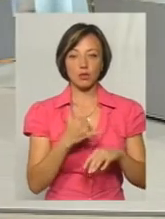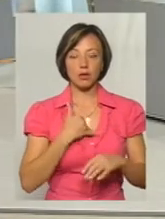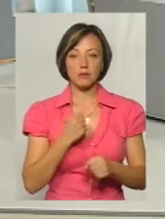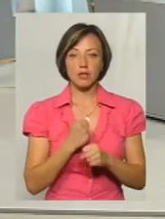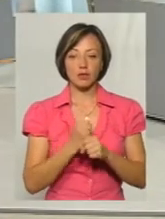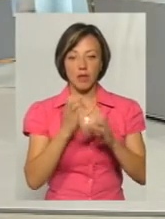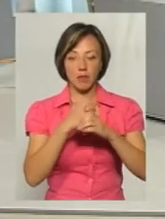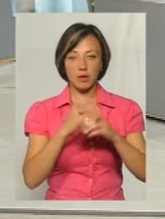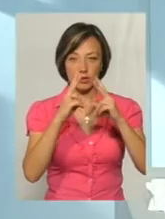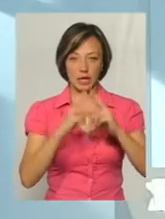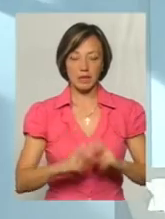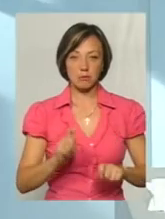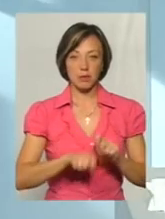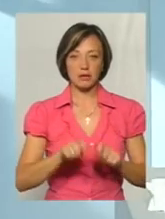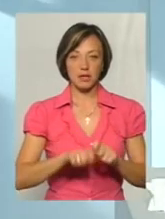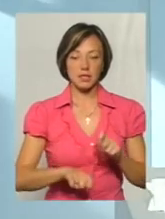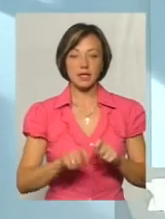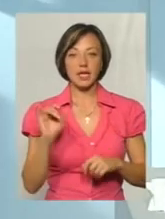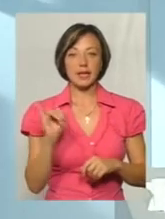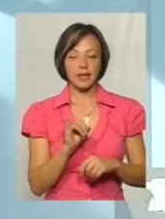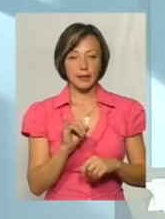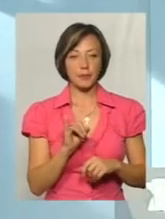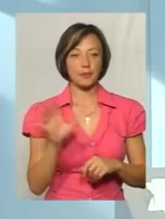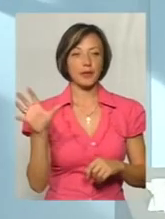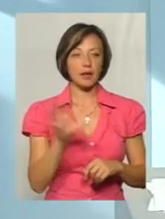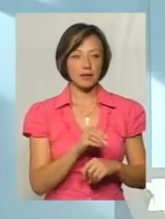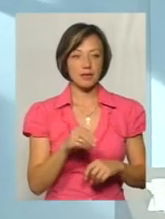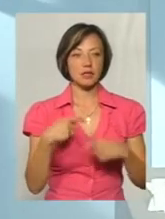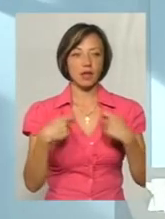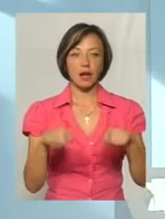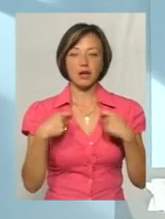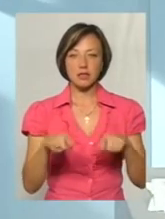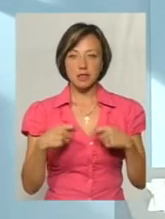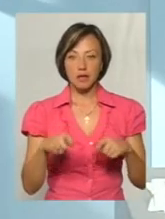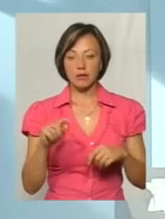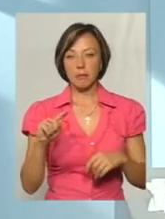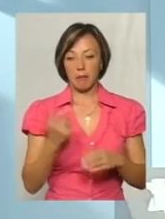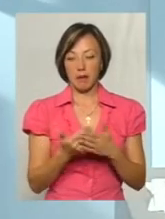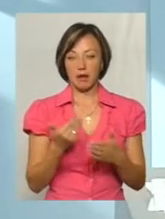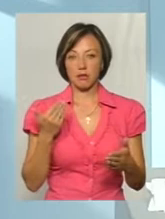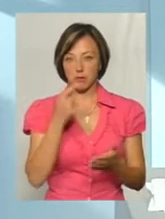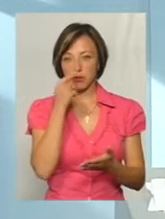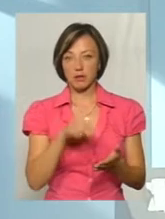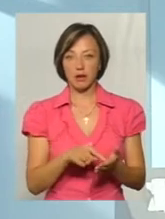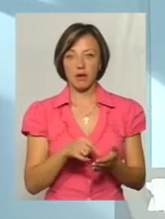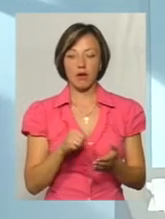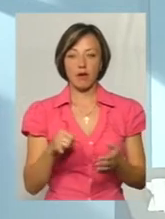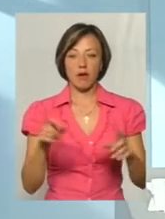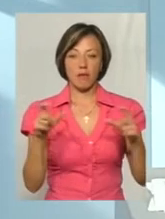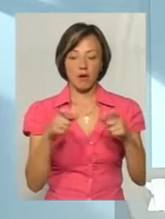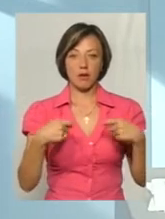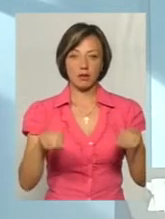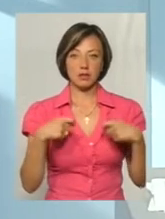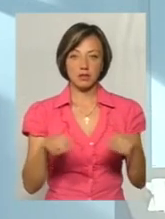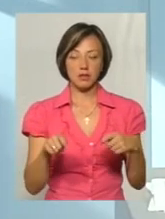функціонують лабораторії ветсанекспертизи. І всі реалізатори, перш ніж попасти в павільйон, чи